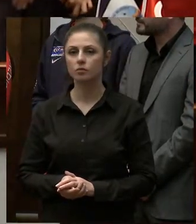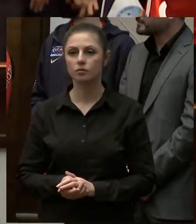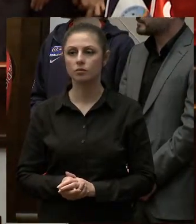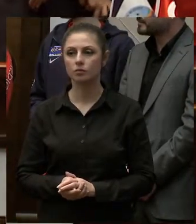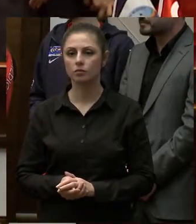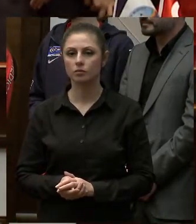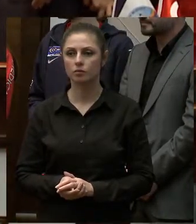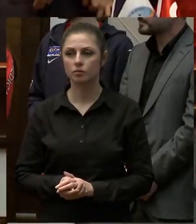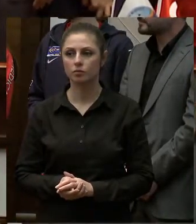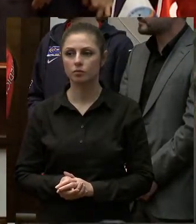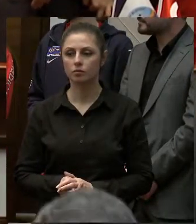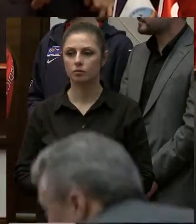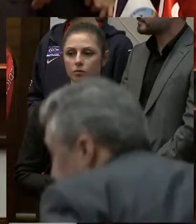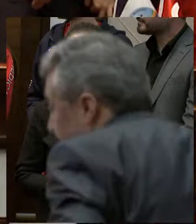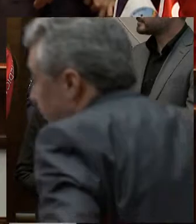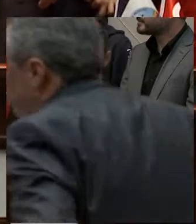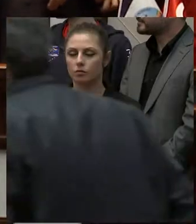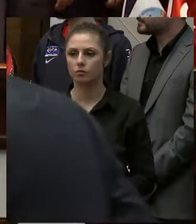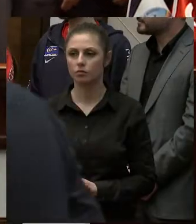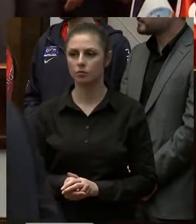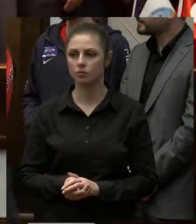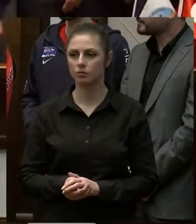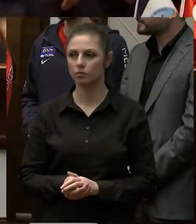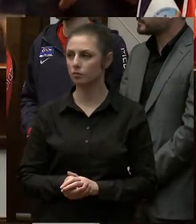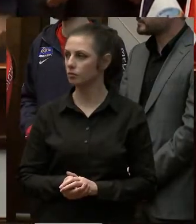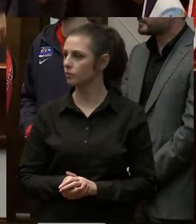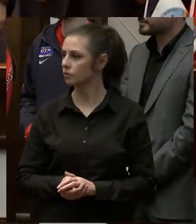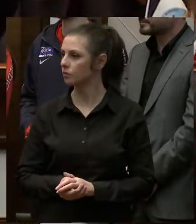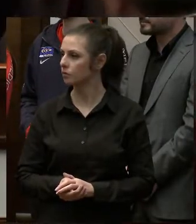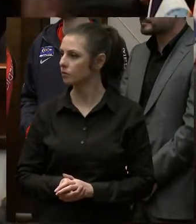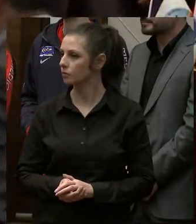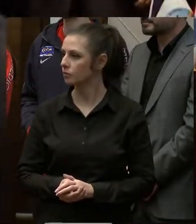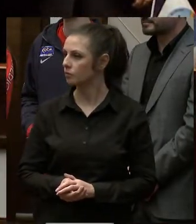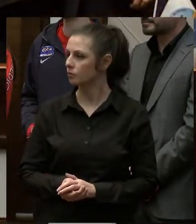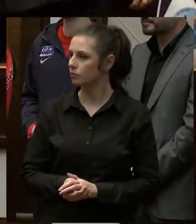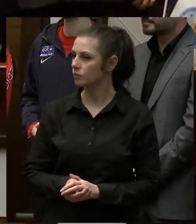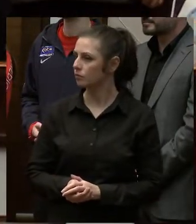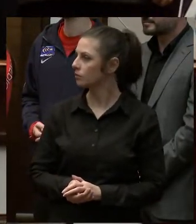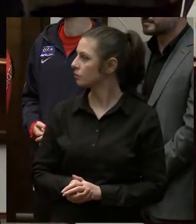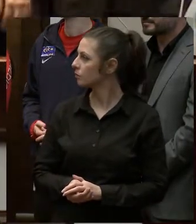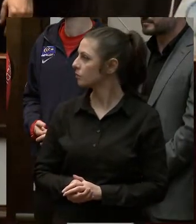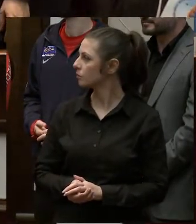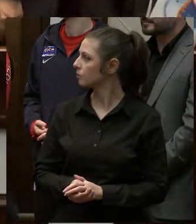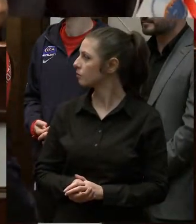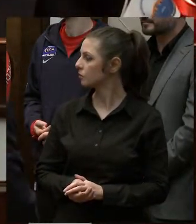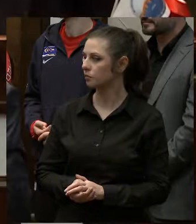Coşkun Bey ile Recep Bey, gruplar adına. Sizin de hakkınız var, buyurun. İlhan